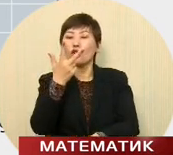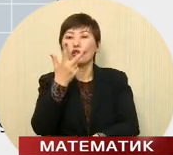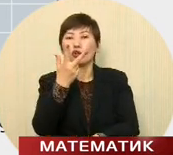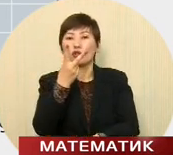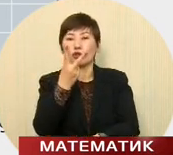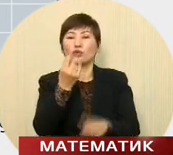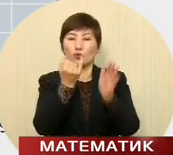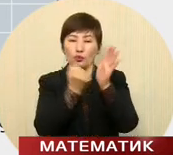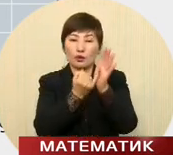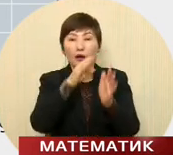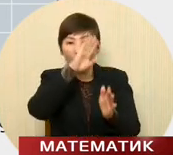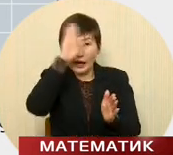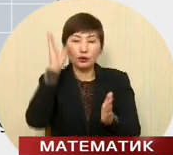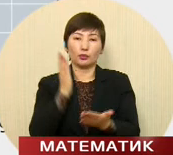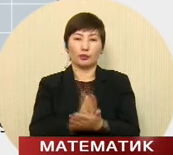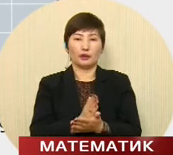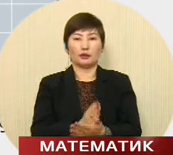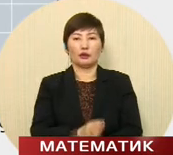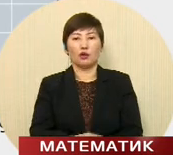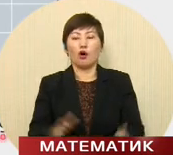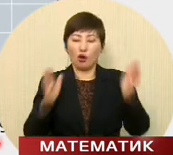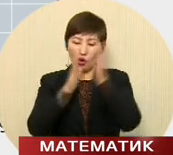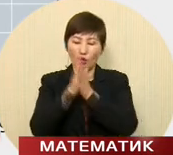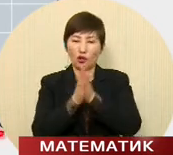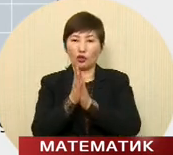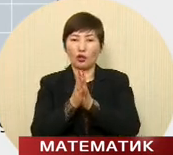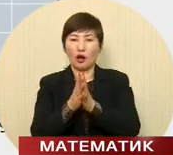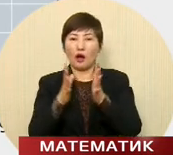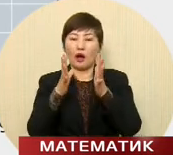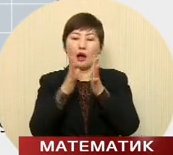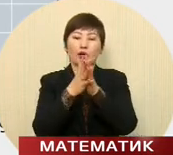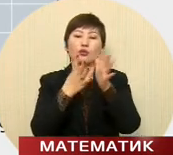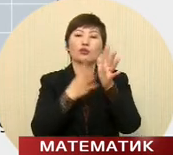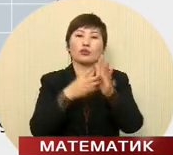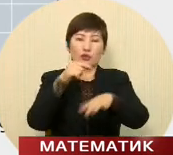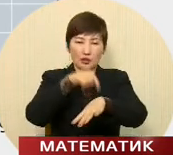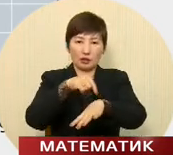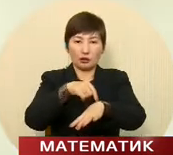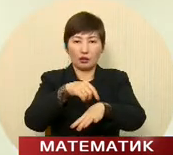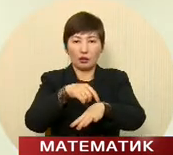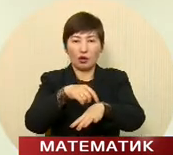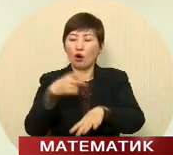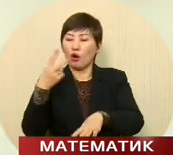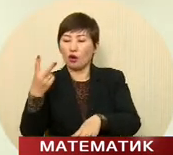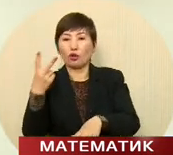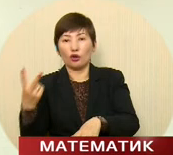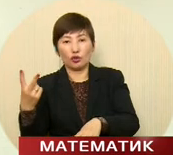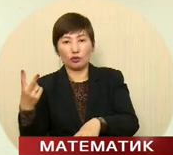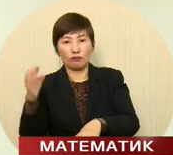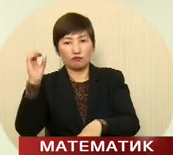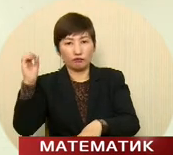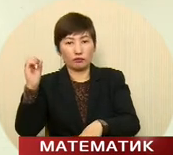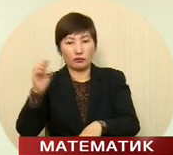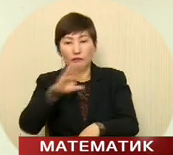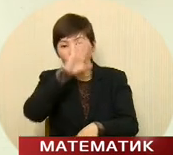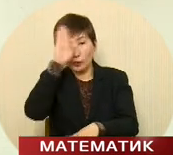дулаантай байгаа нь эндээс харагдаж байна. За харин орой 19 цагт агаарын температур маань 22 хэмийн дулаантай